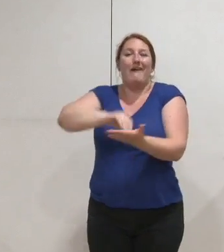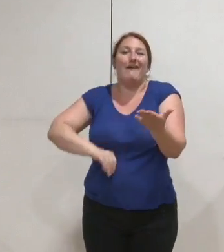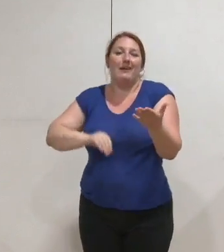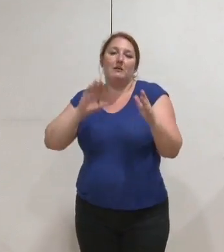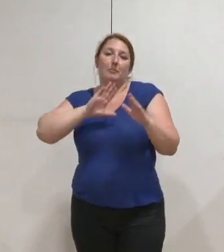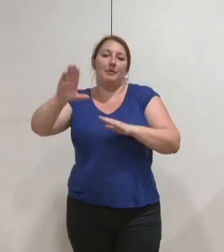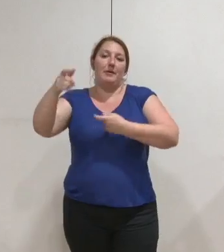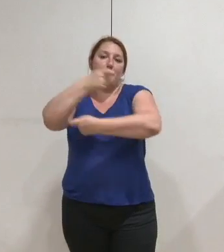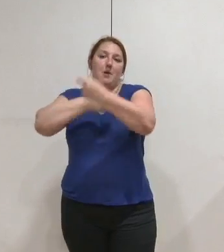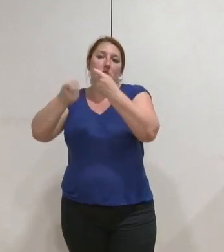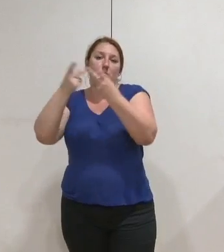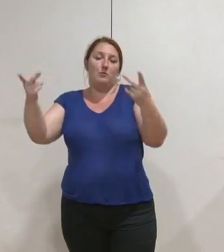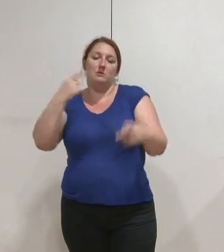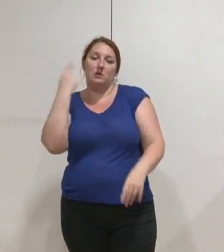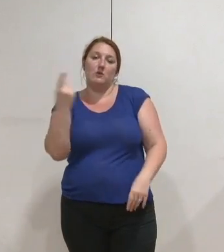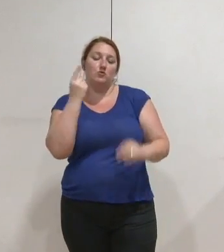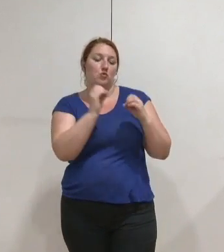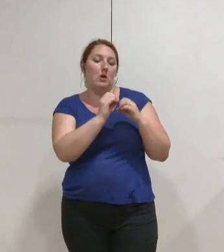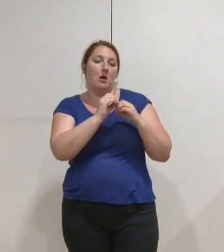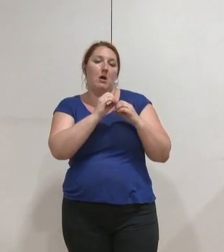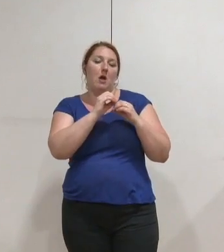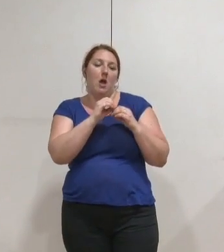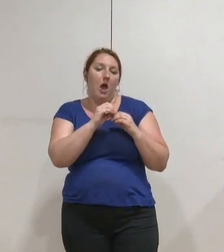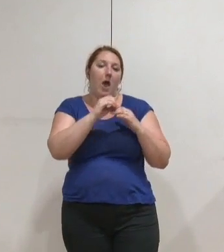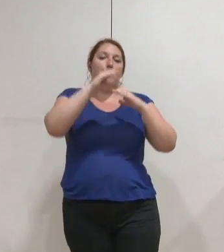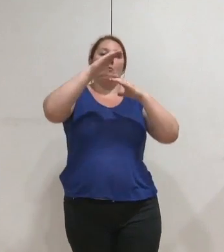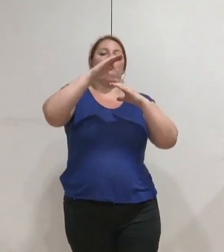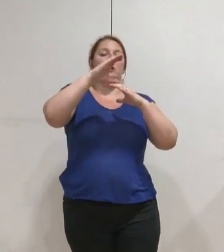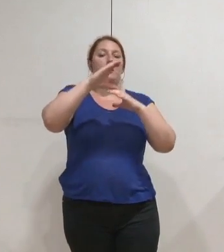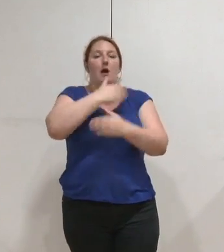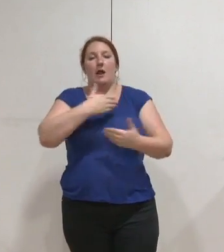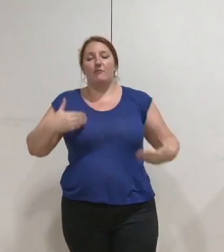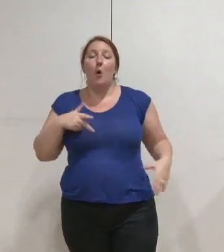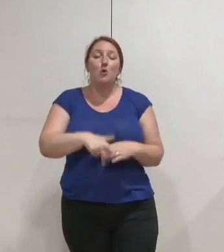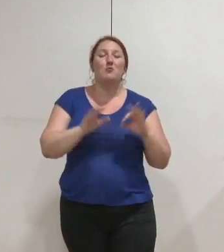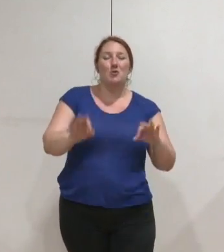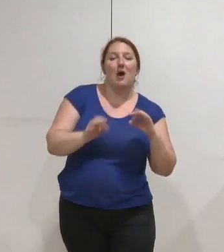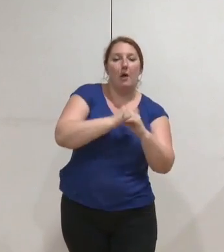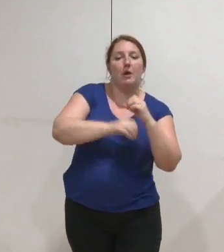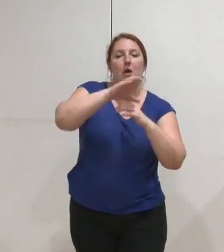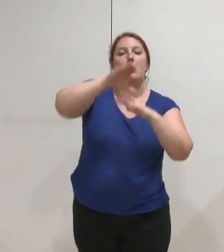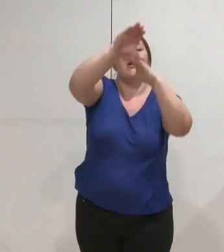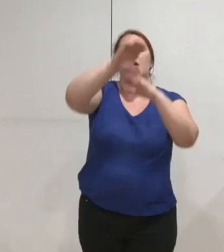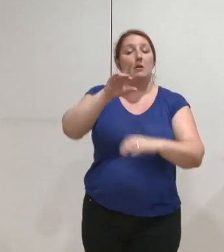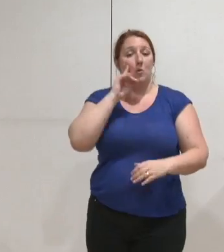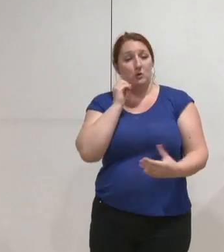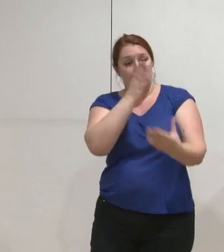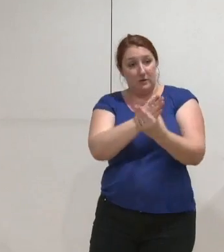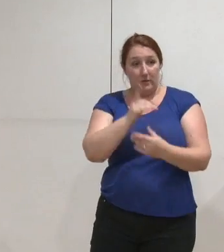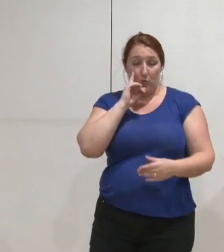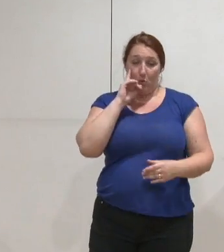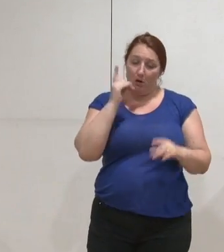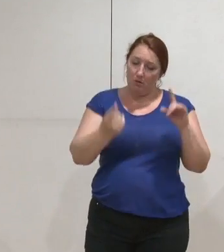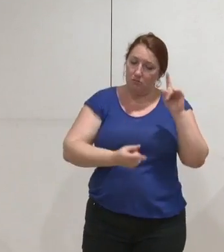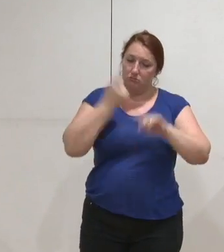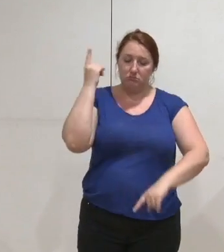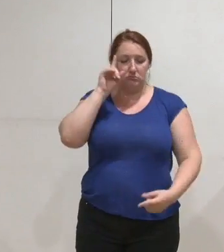marchés publics qui fait que ça coûte toujours un peu plus cher à la fin qu'au début pourquoi je vais intervenir je vais intervenir pour une raison très saine